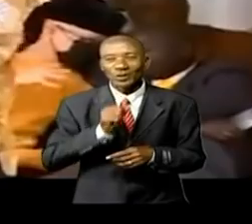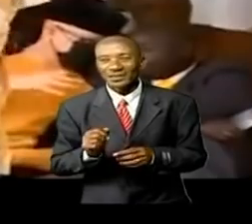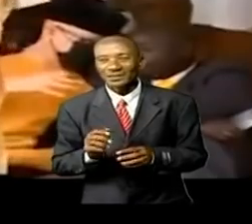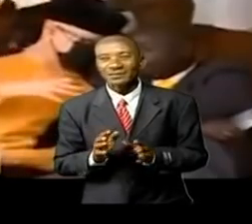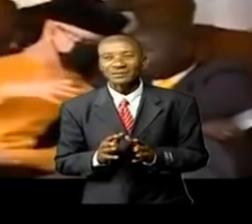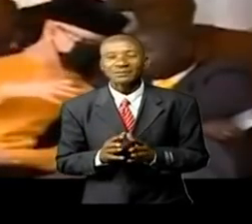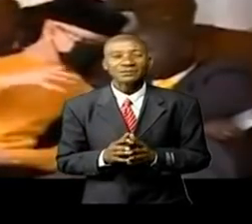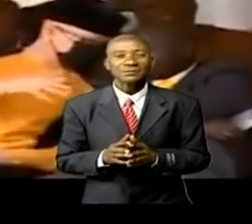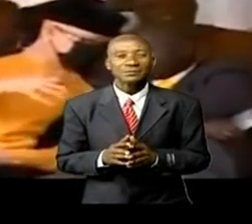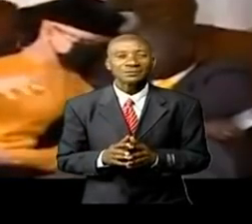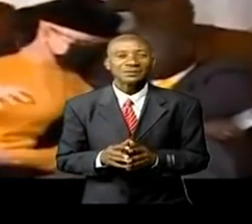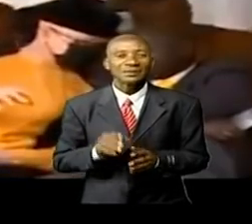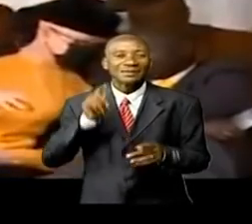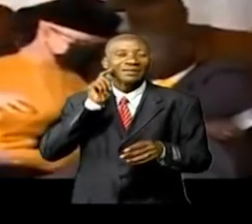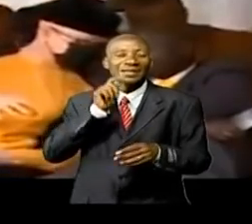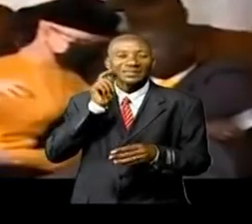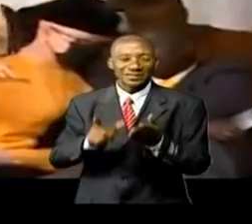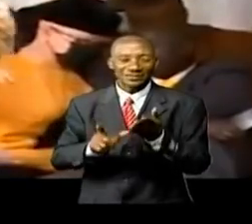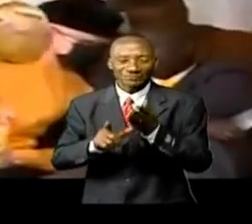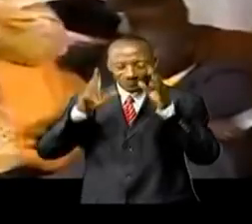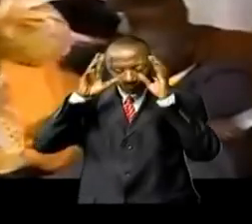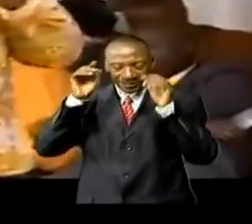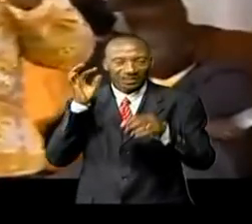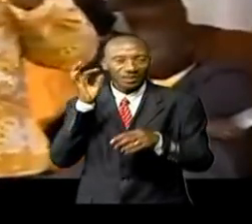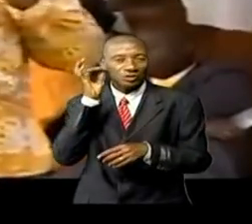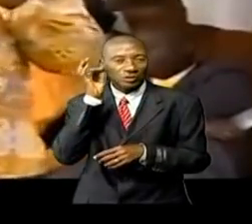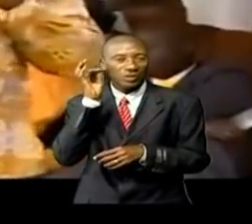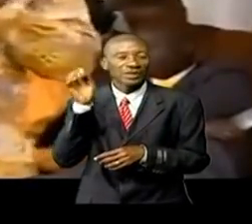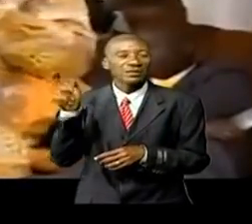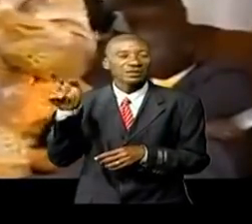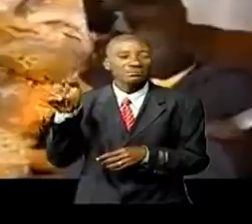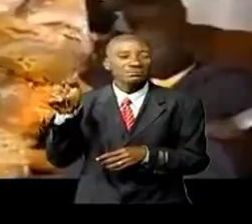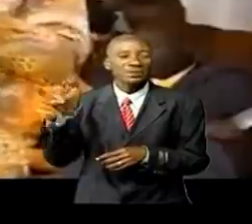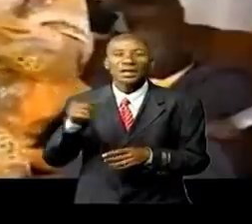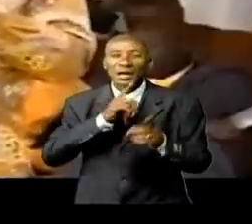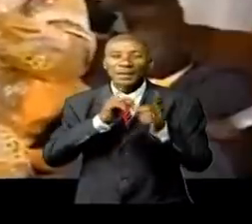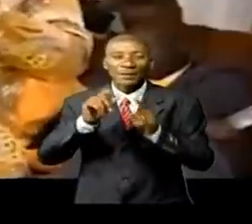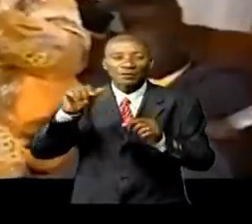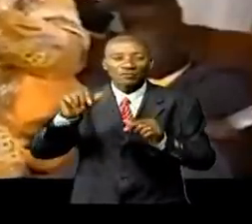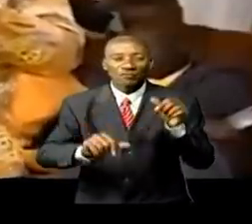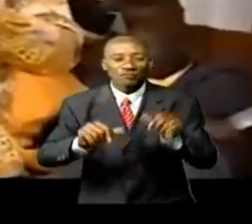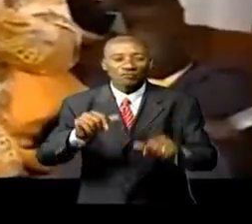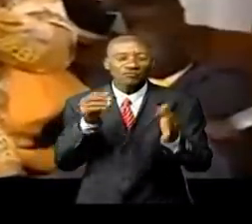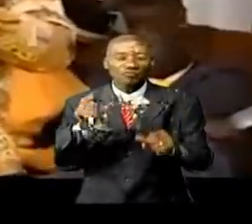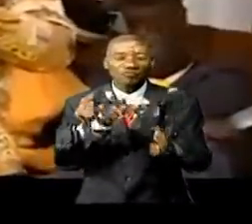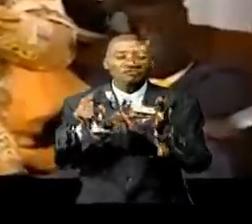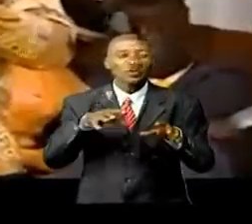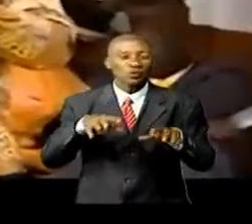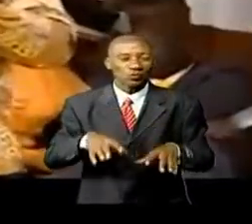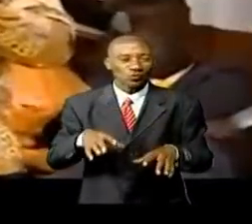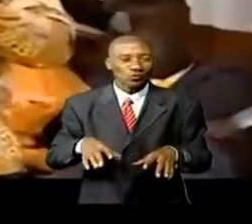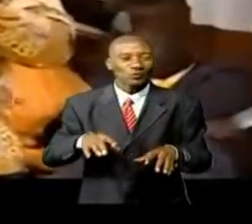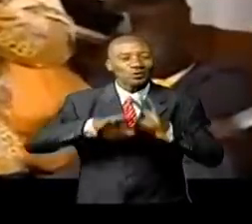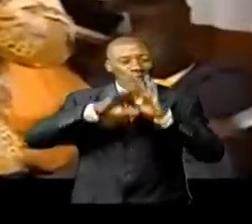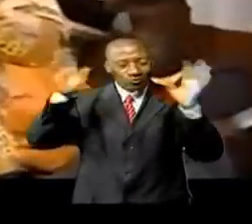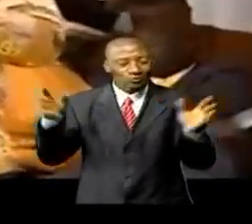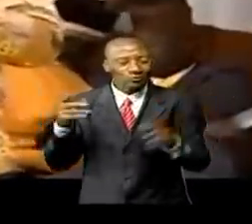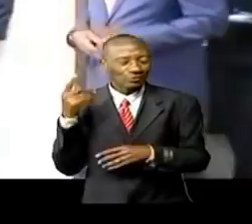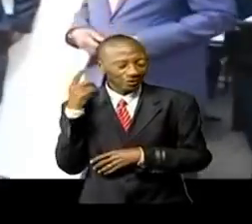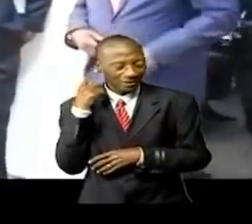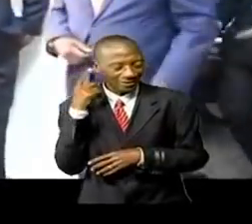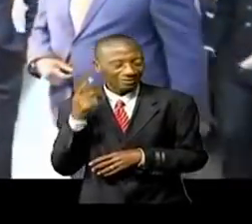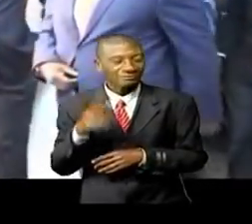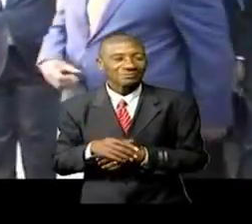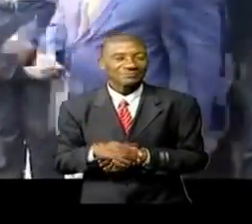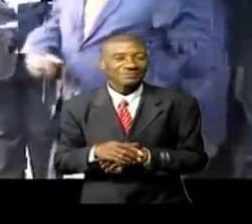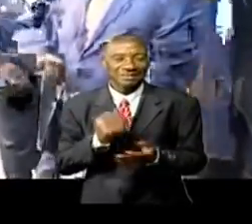Les propos de l'ancien vice-président du Kenya qui ont fait le tour des réseaux sociaux sont malheureusement vrai. L'ambassadeur